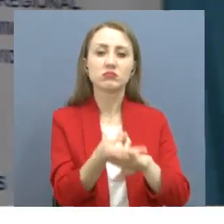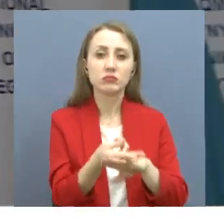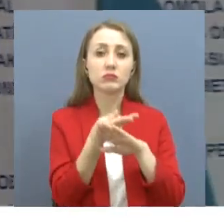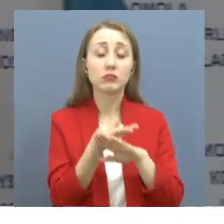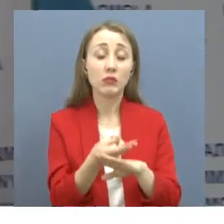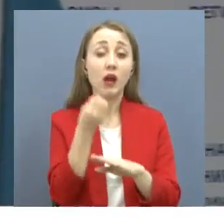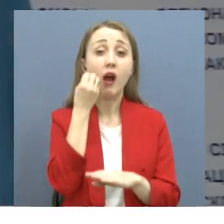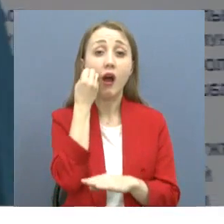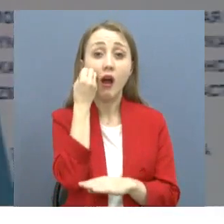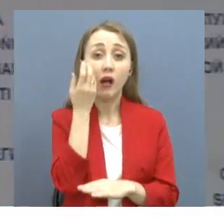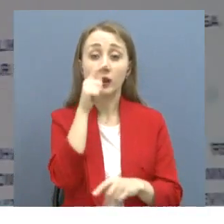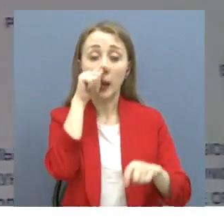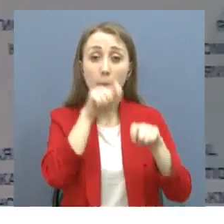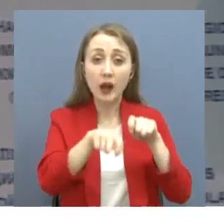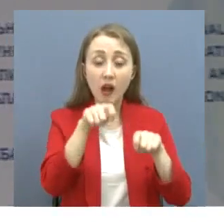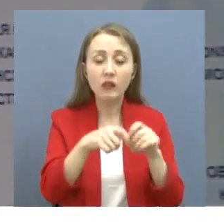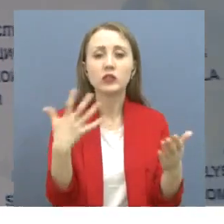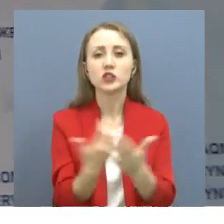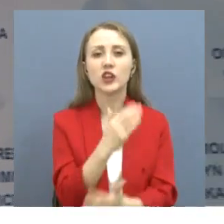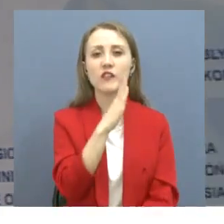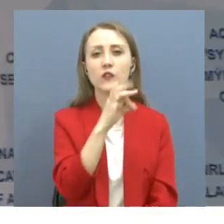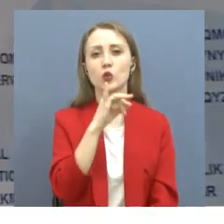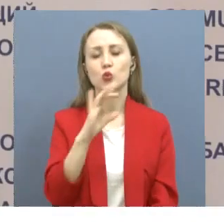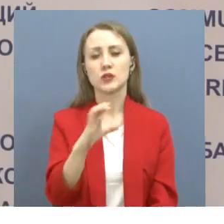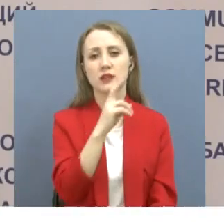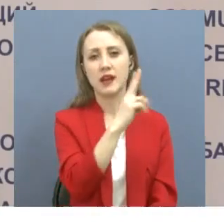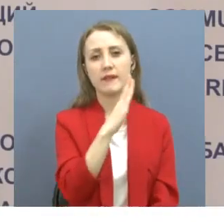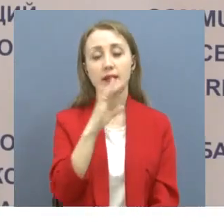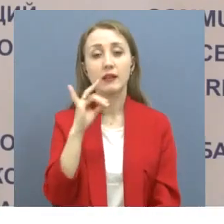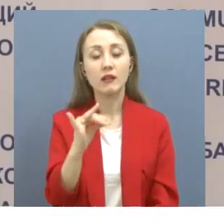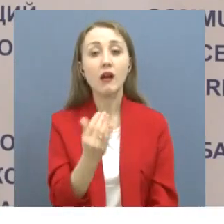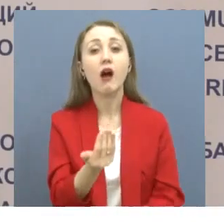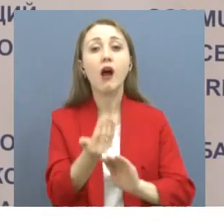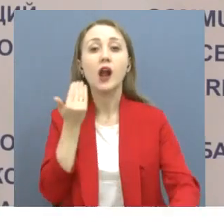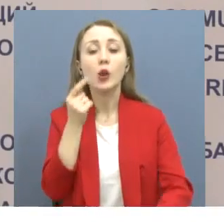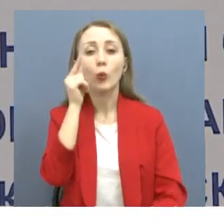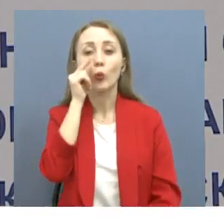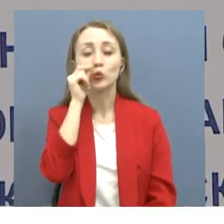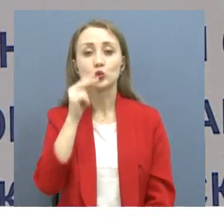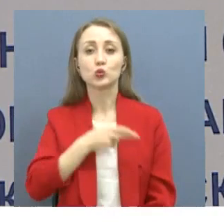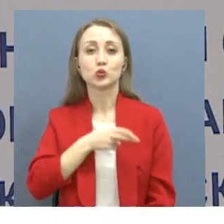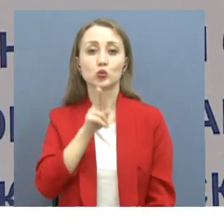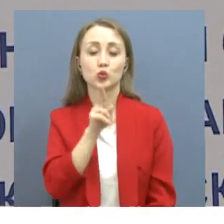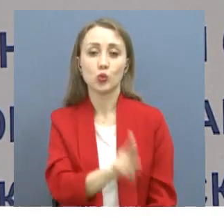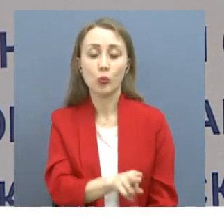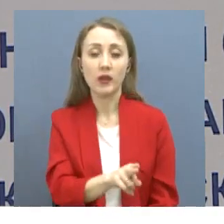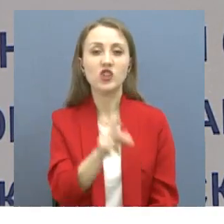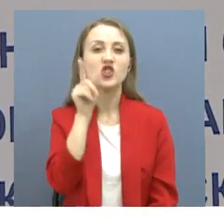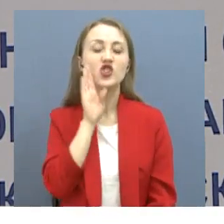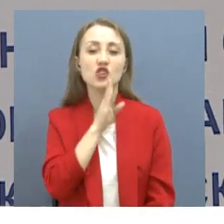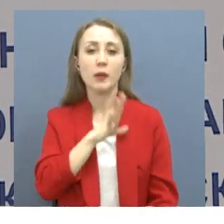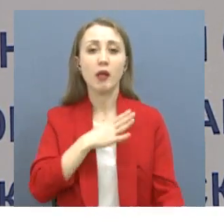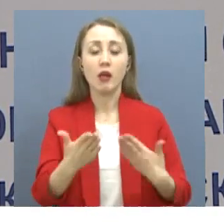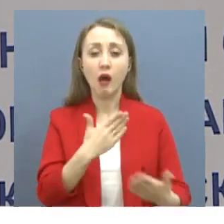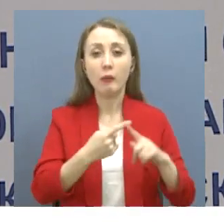вскрытия врачи установили наличие вируса. Отметим, число контактных лиц с ранее умершим мужчиной 216 человек. В